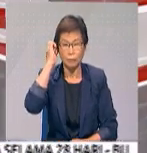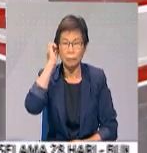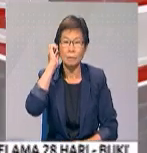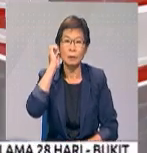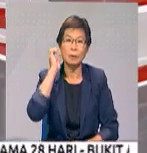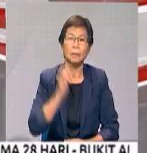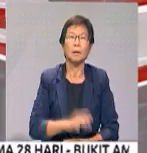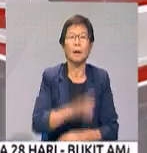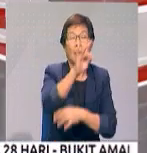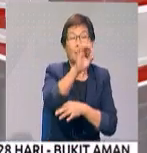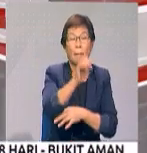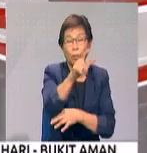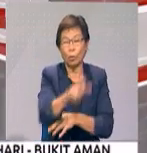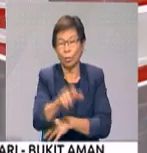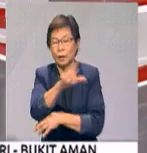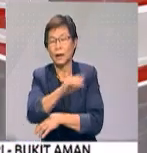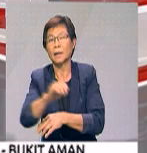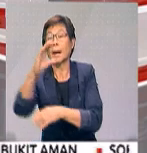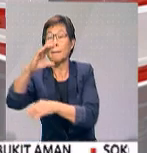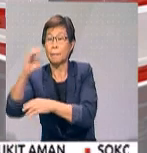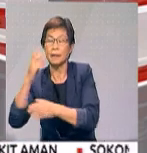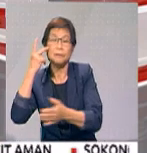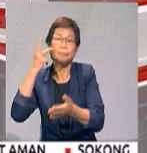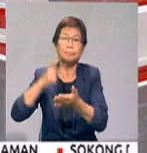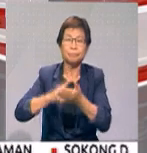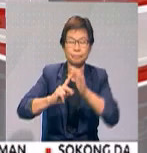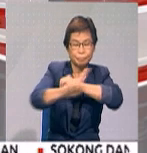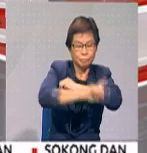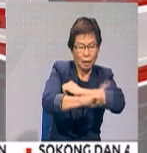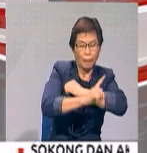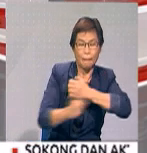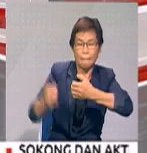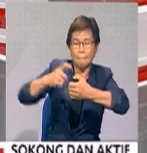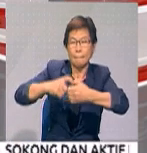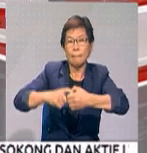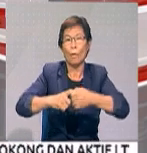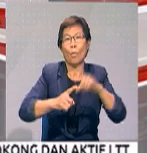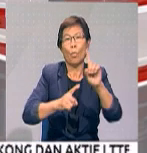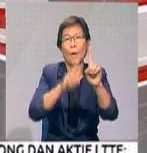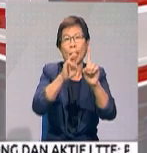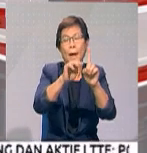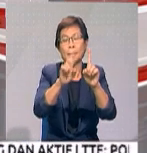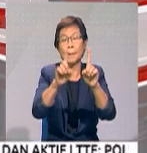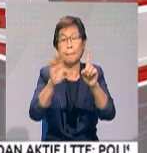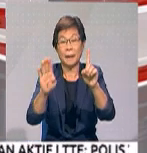Senarai 80 individu dan entiti yang dikenakan kompaun berkaitan kes One Malaysia